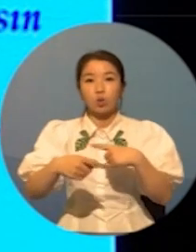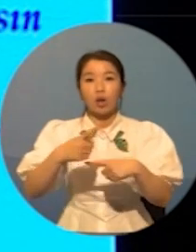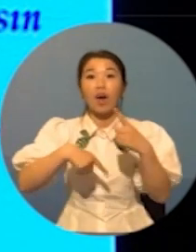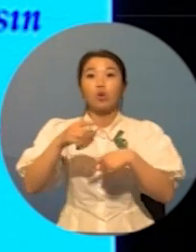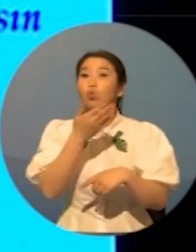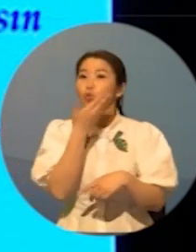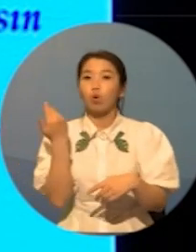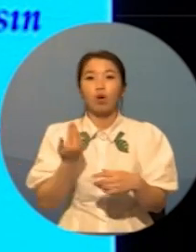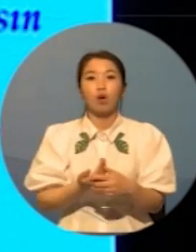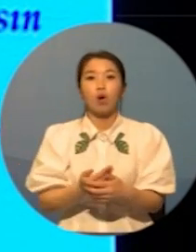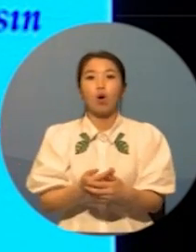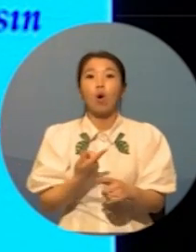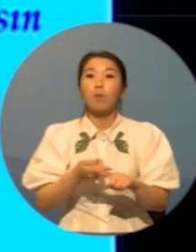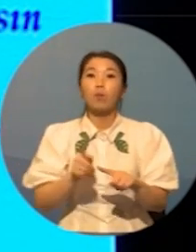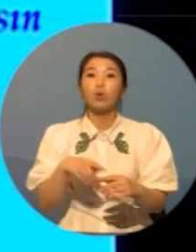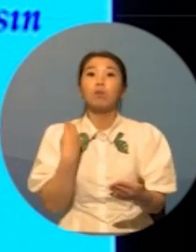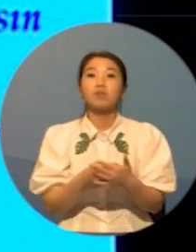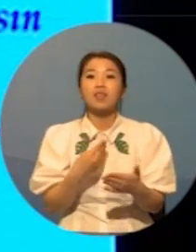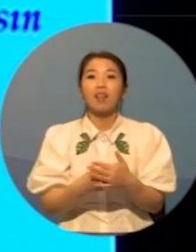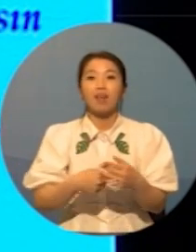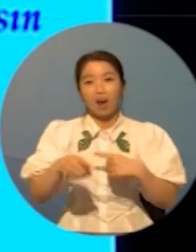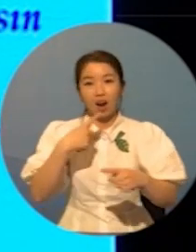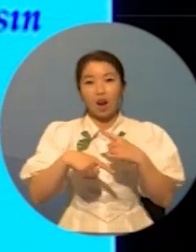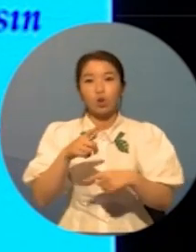Бұл мысалда қайту сөзі атауыш фейл.